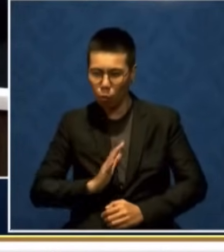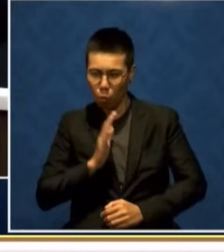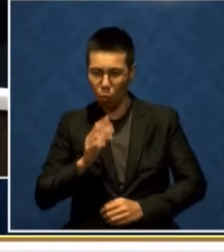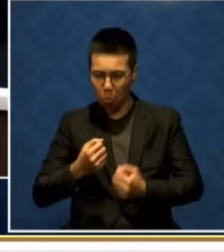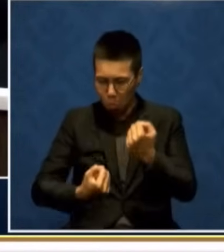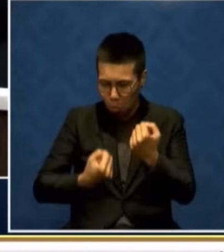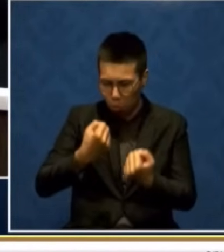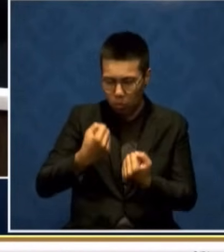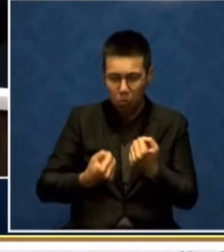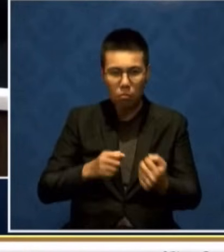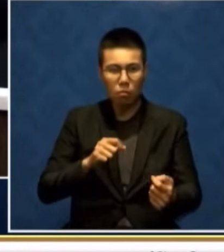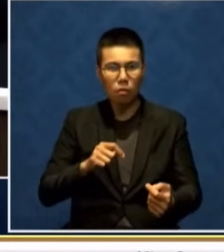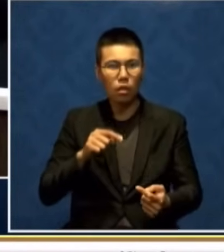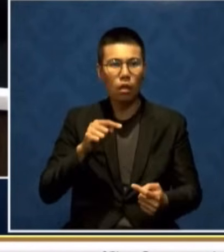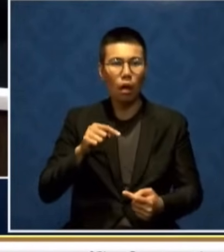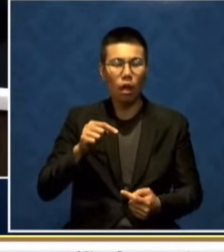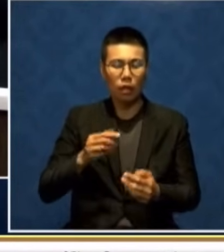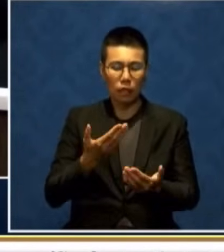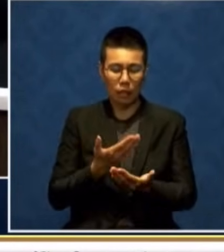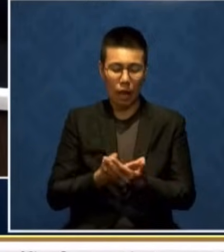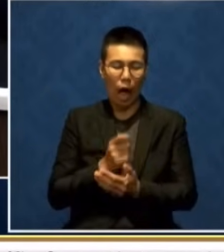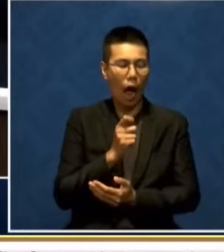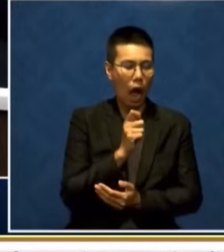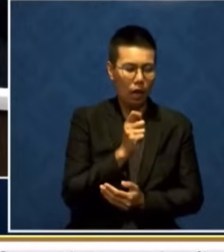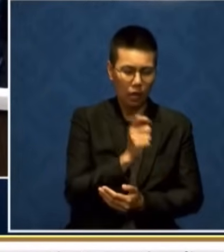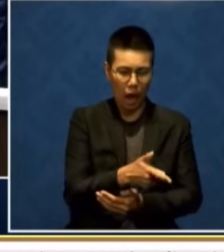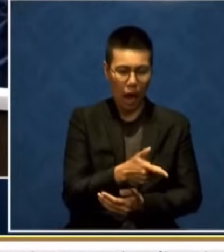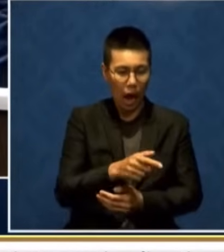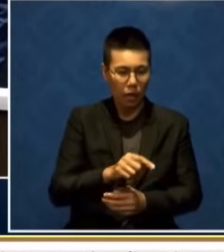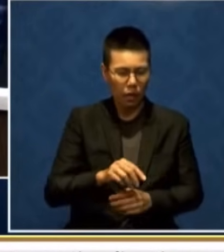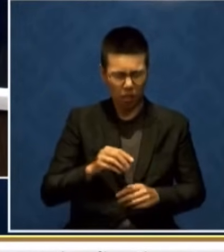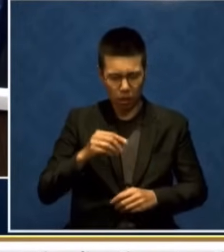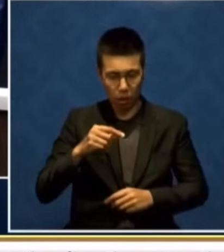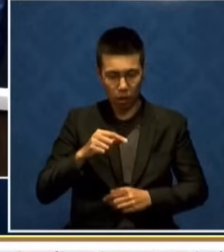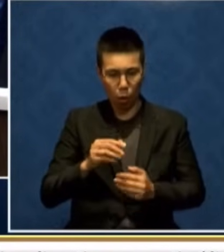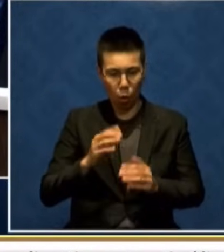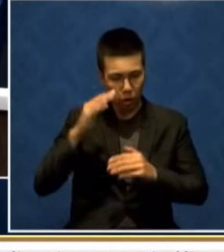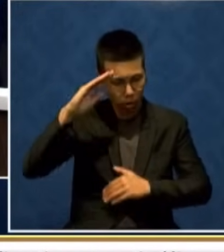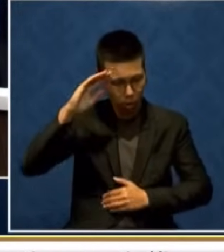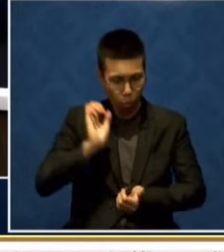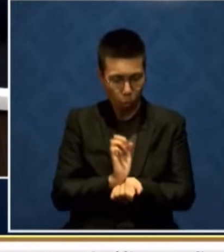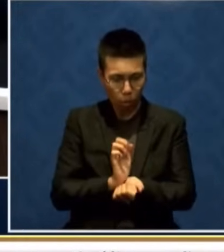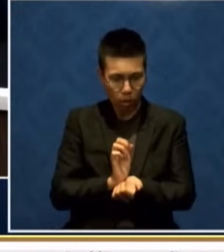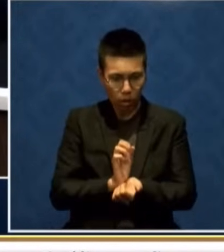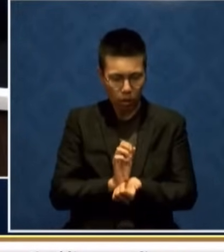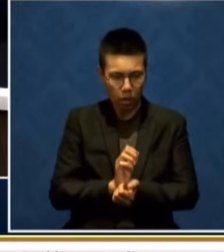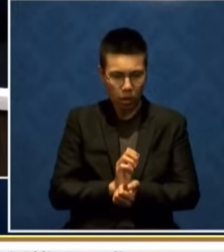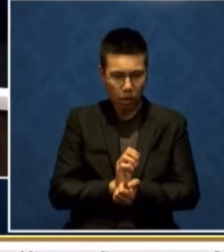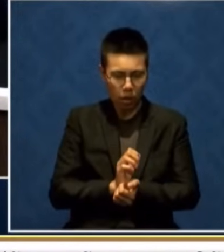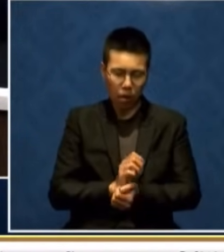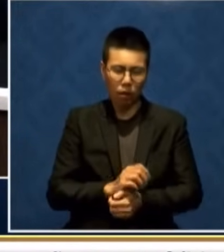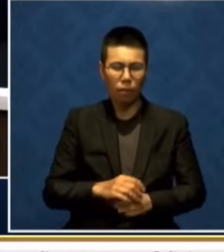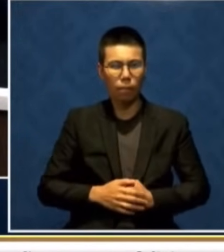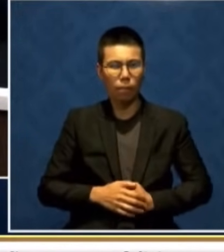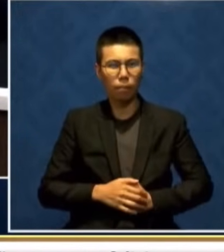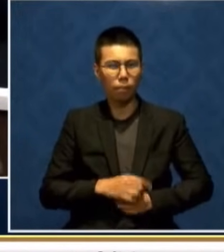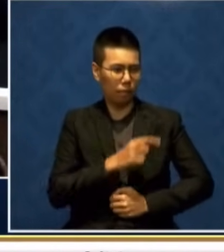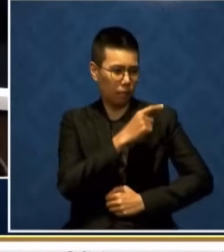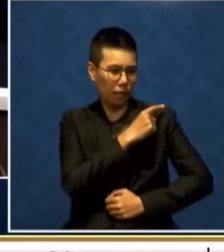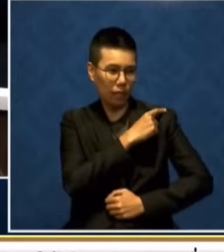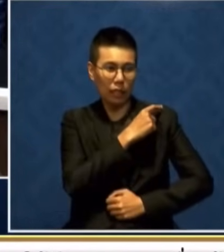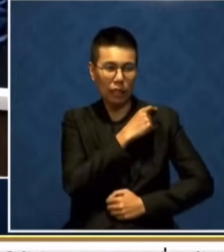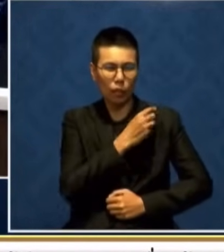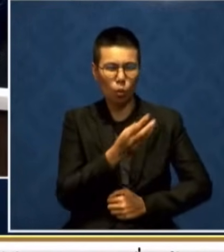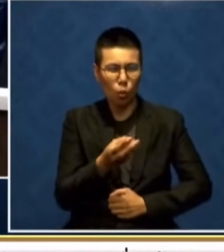ไปสู่ตำรวจระดับล่างที่อยู่ตามส.ดตามสทต่างๆให้พวกเขาได้สามารถทำงานอย่างเต็มที่